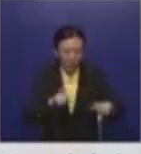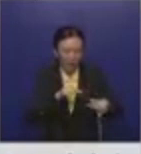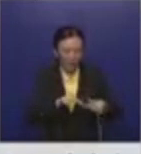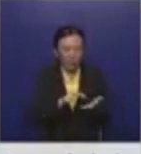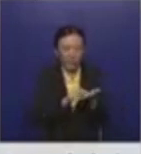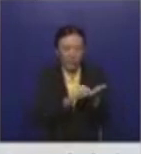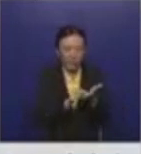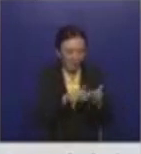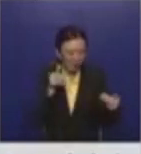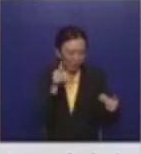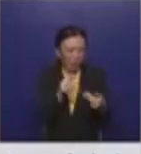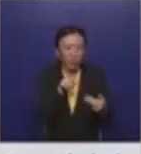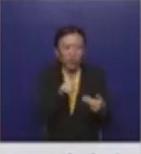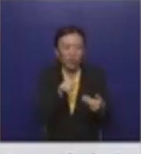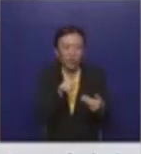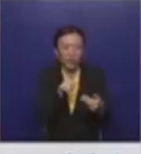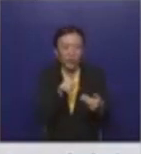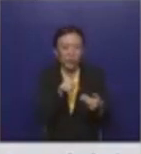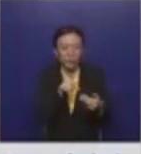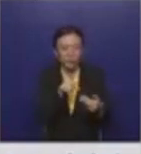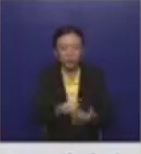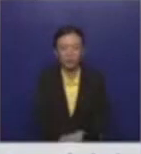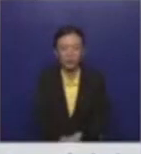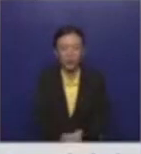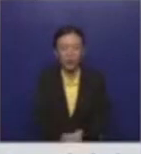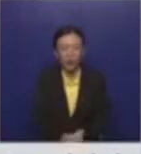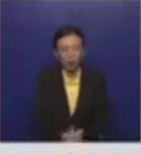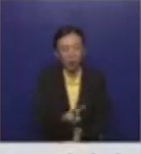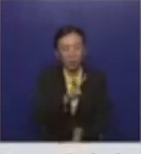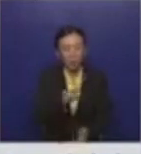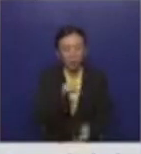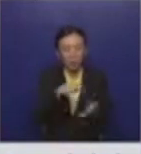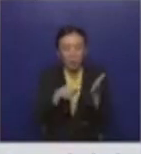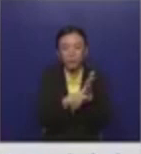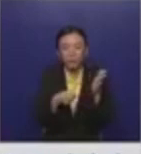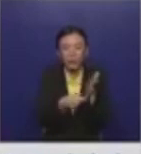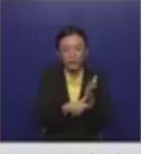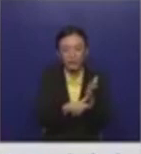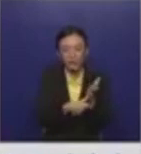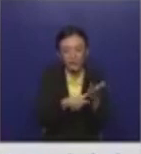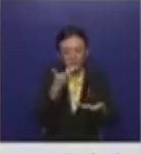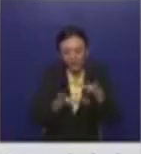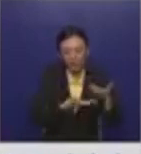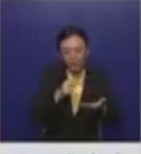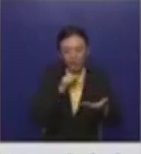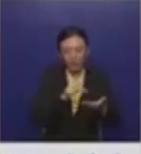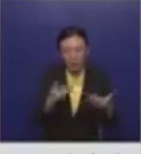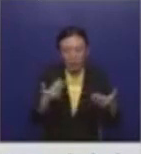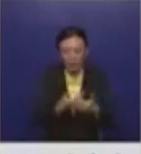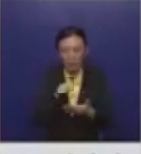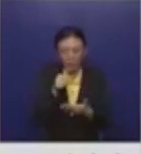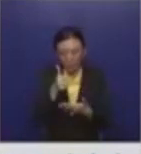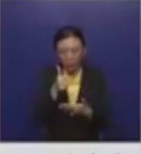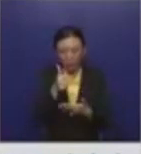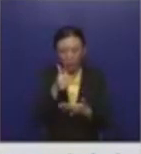นะครับเปลี่ยนเป็นจดทะเบียนเสียภาษีมูลค่าเพิ่มเฉพาะภาษีขายไม่หักภาษีซื้ออันนี้หลักการเขียนอย่างนี้เนี่ยทำให้ขยับไม่ได้